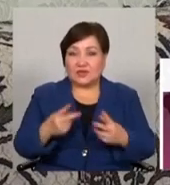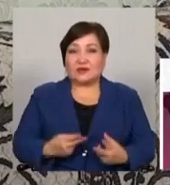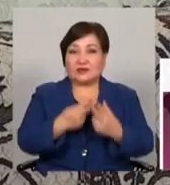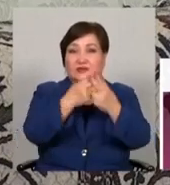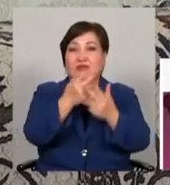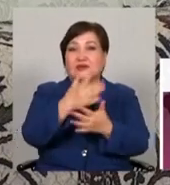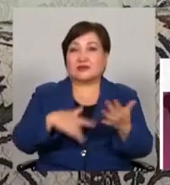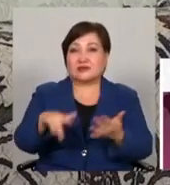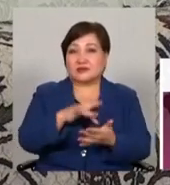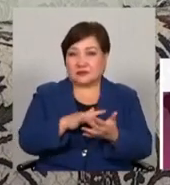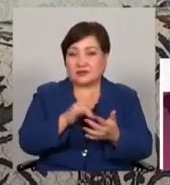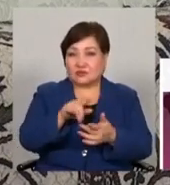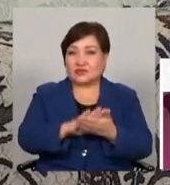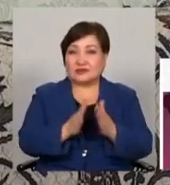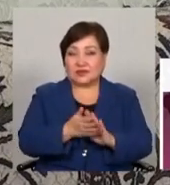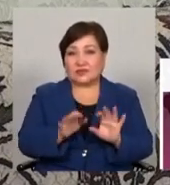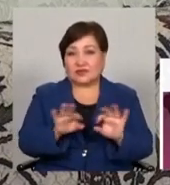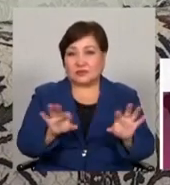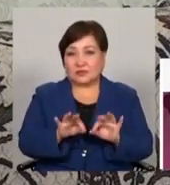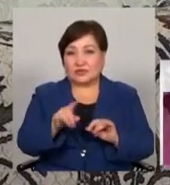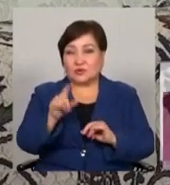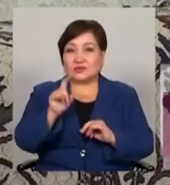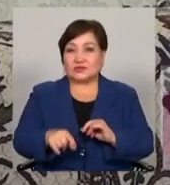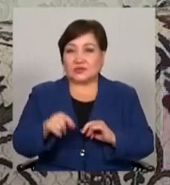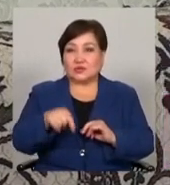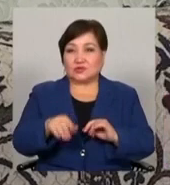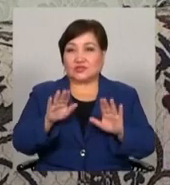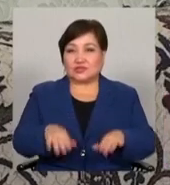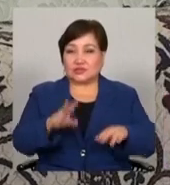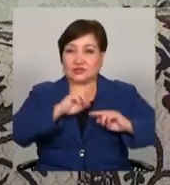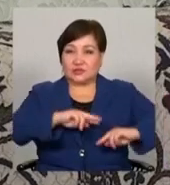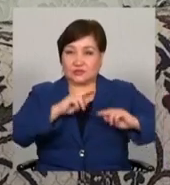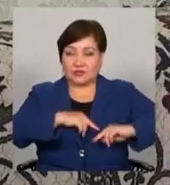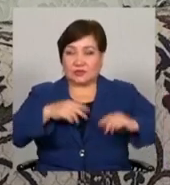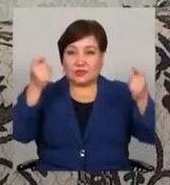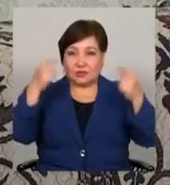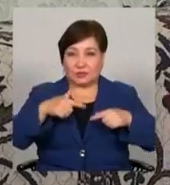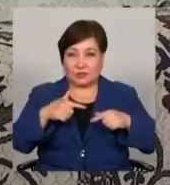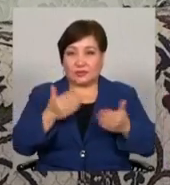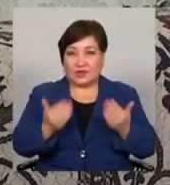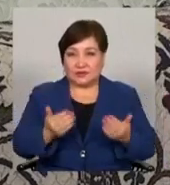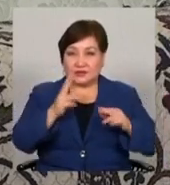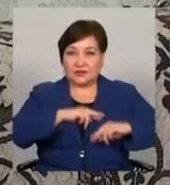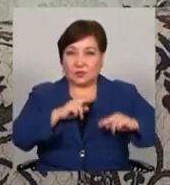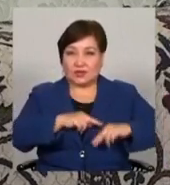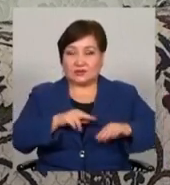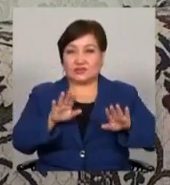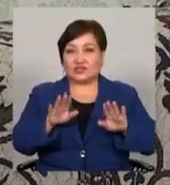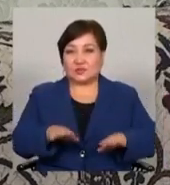жағдайды айтып неткенде, о кісі мен мына жерде істеп атқанымды біліп қойып, қазіргі істеп атқан жерімді соған тағы да